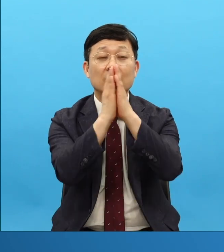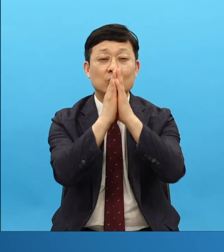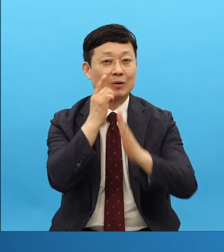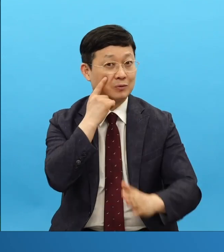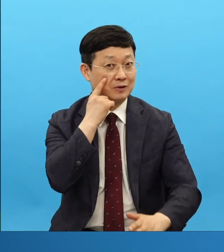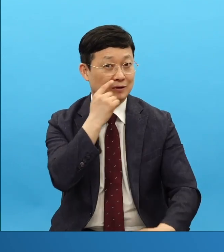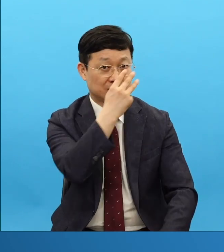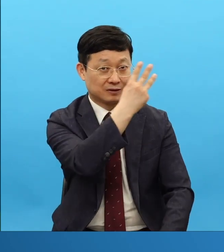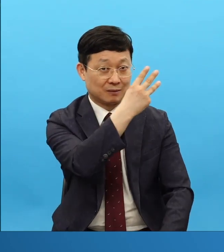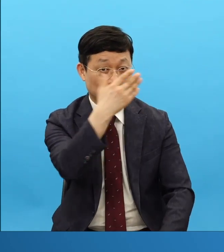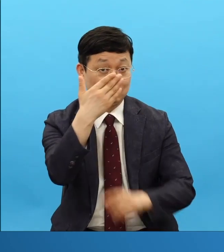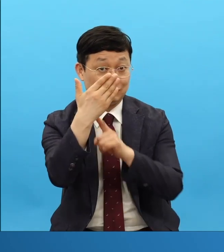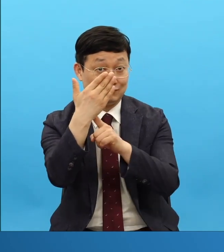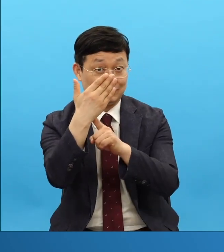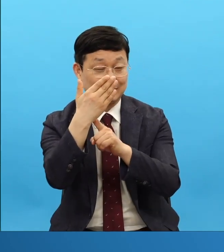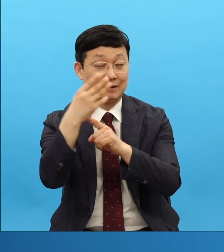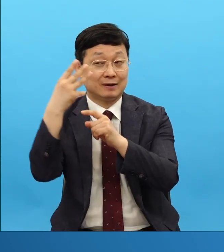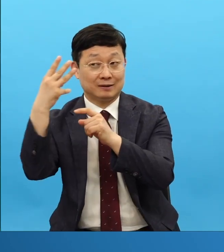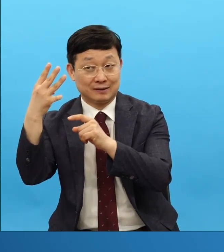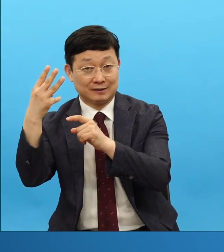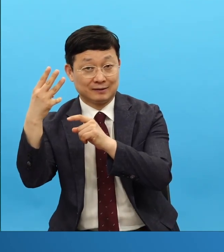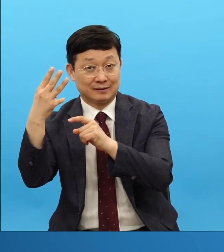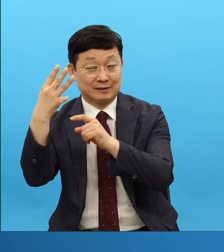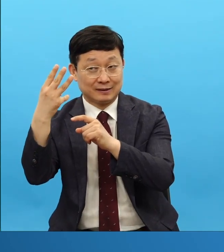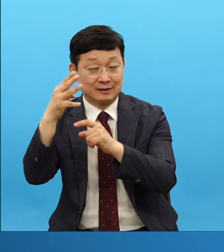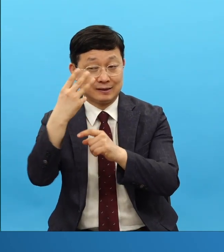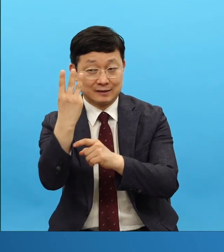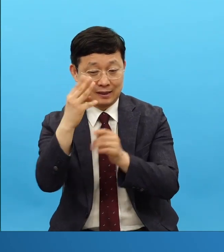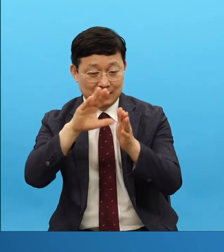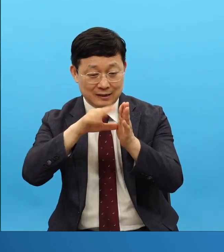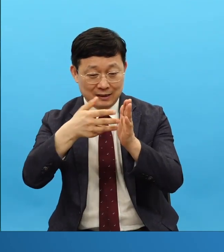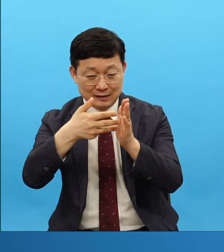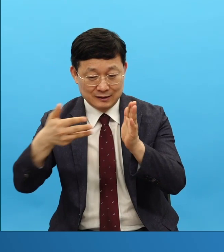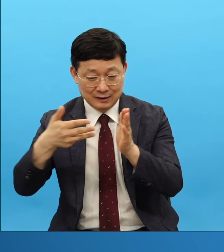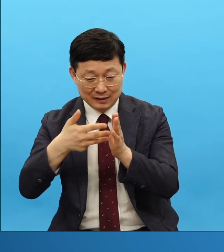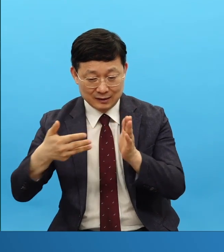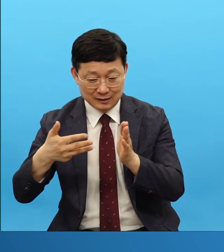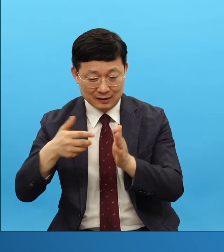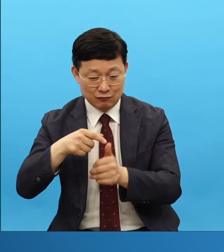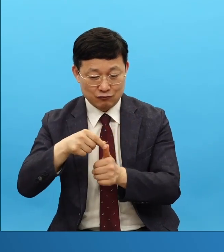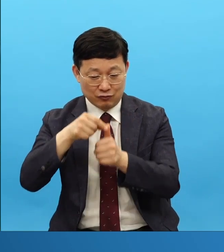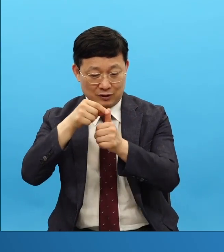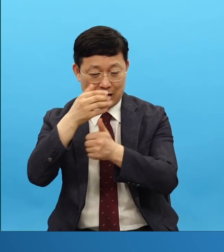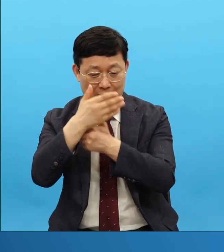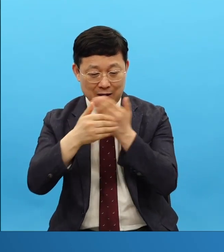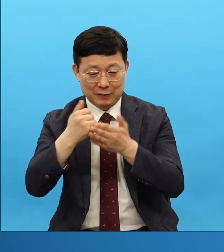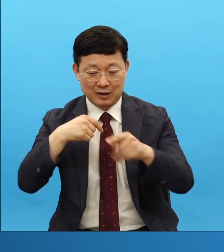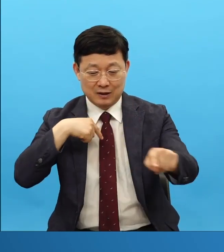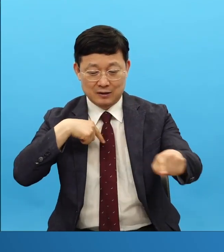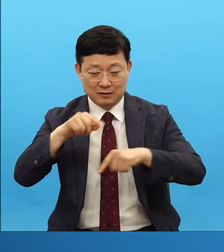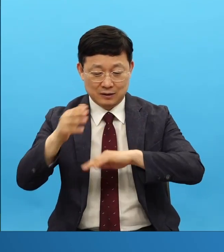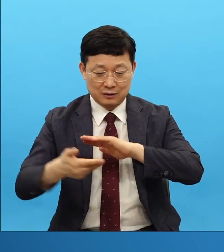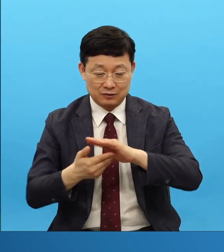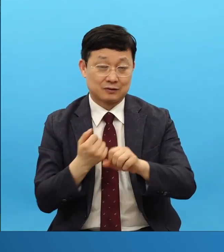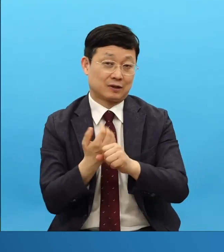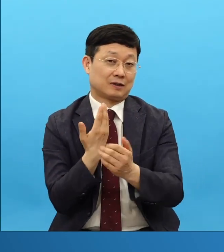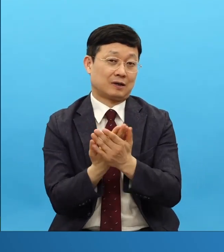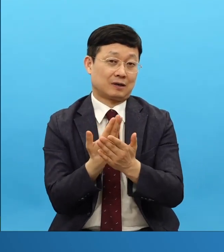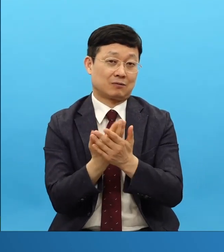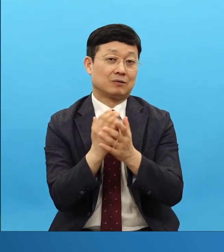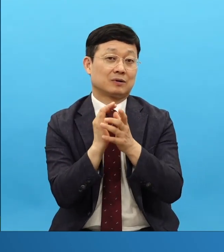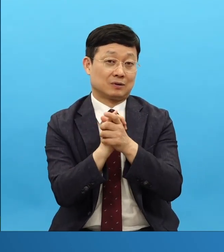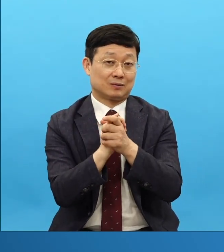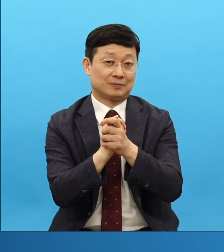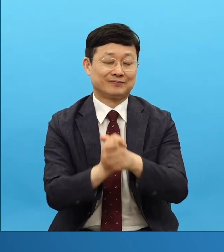it. 나에게 3가지 시대 살릴 하나님의 역사 일어나게 해달라고. The works of God to save the